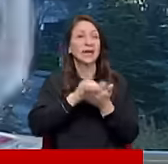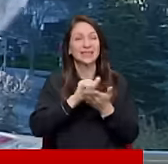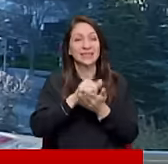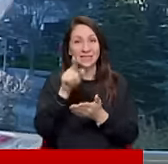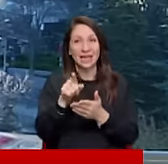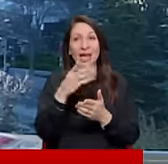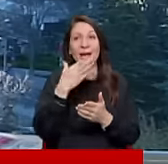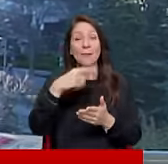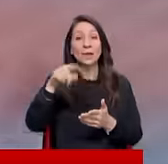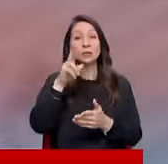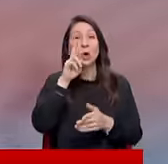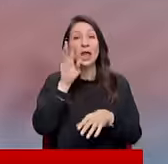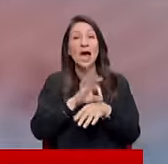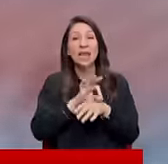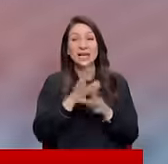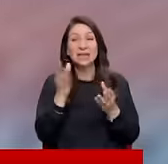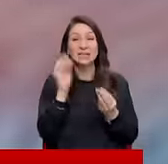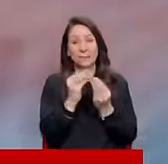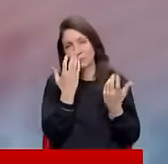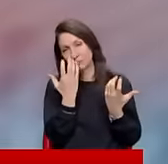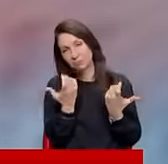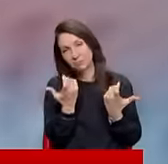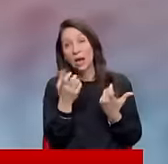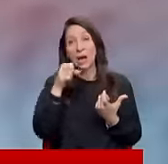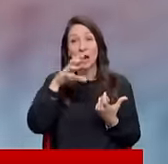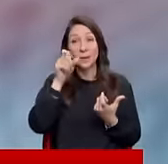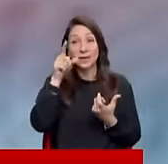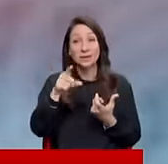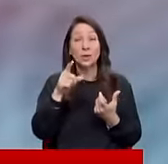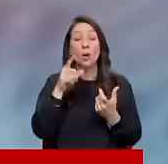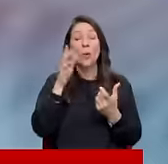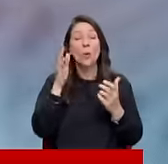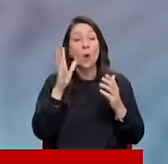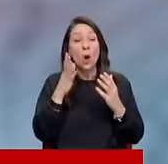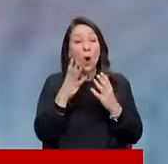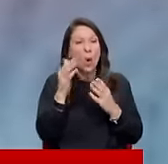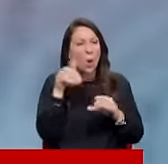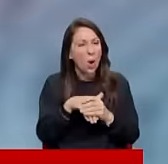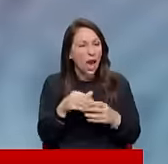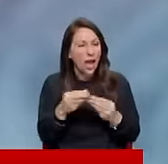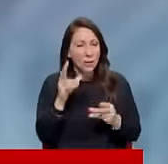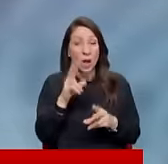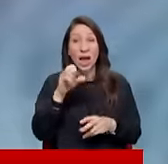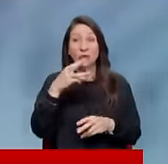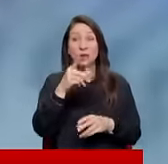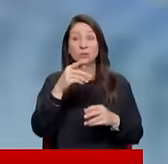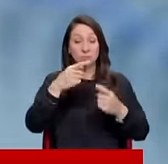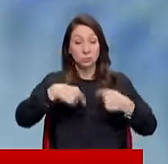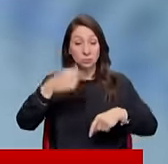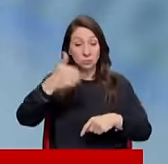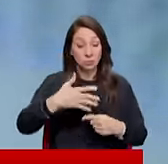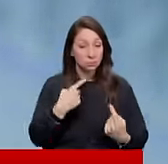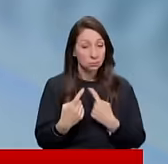Gazetesi'ni. Emekli son ana kadar zam bekledi. AK Parti muhtemel oy kaybını gördü. Erdoğan kurmaylarıyla